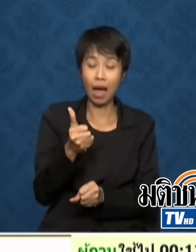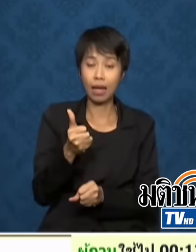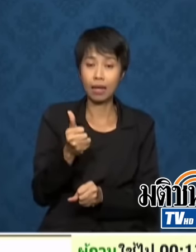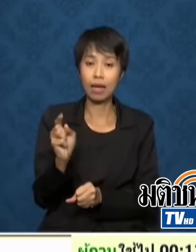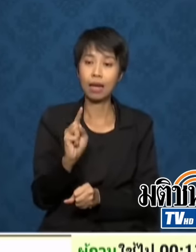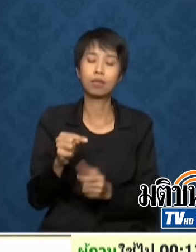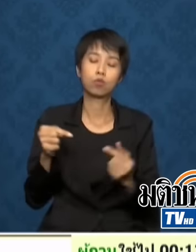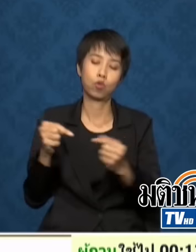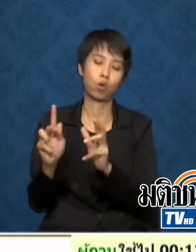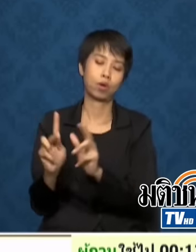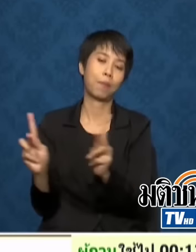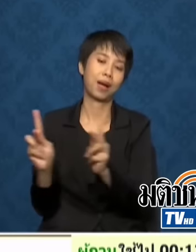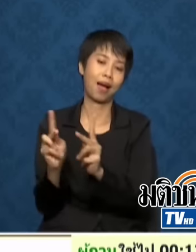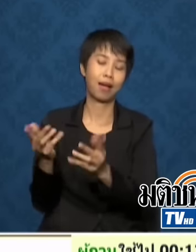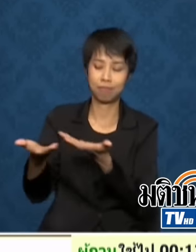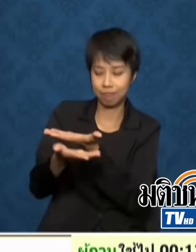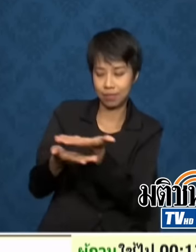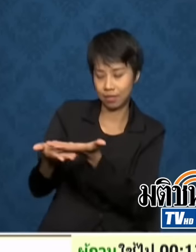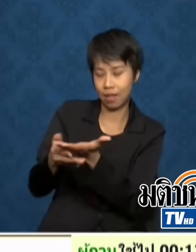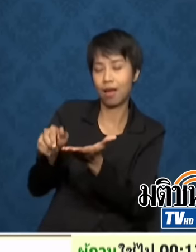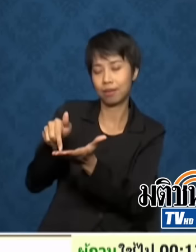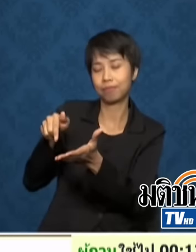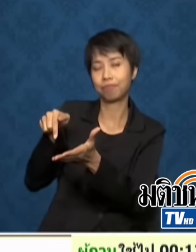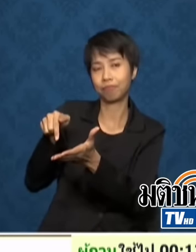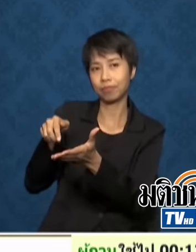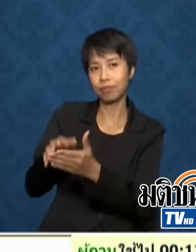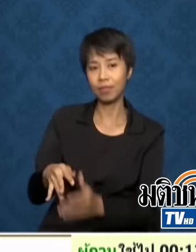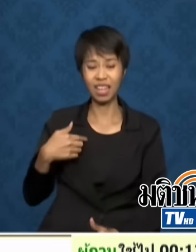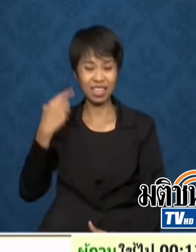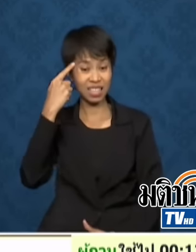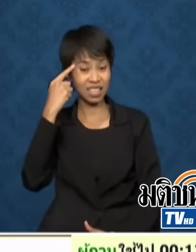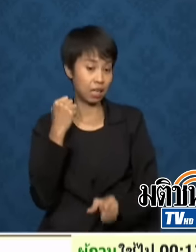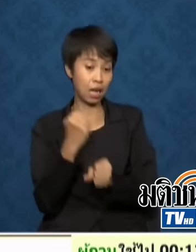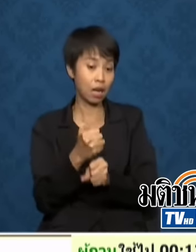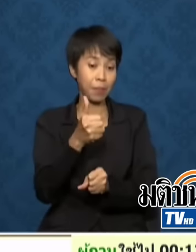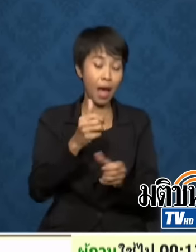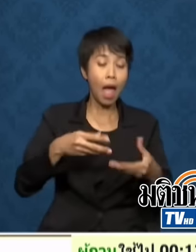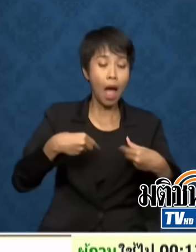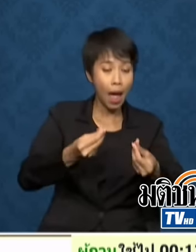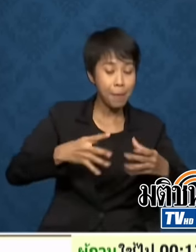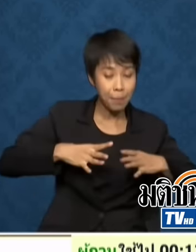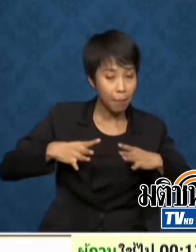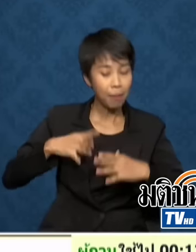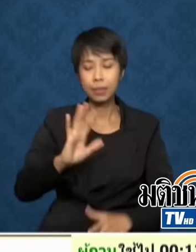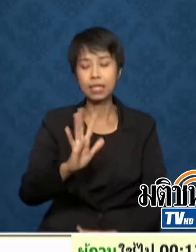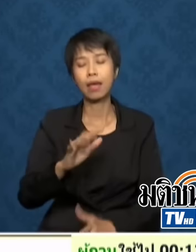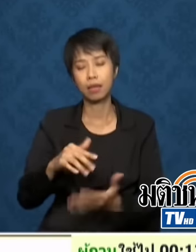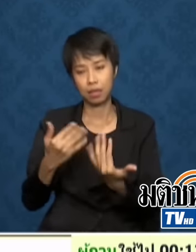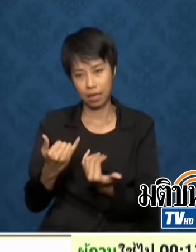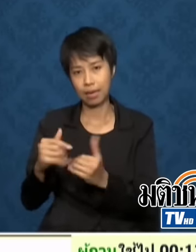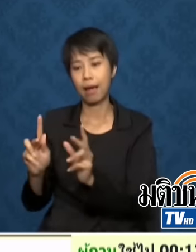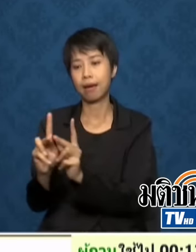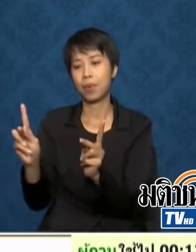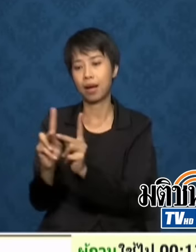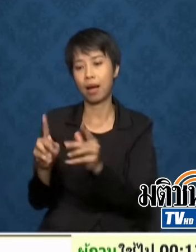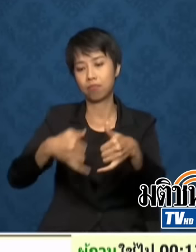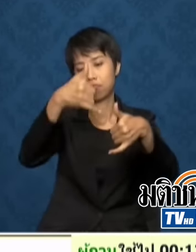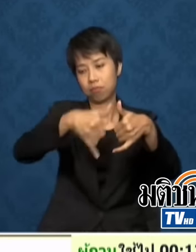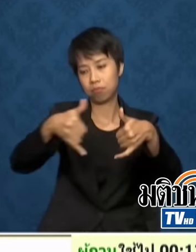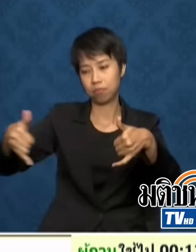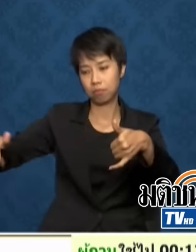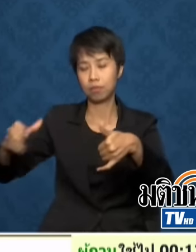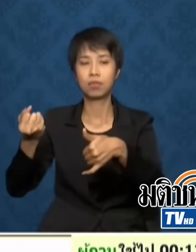พักโทษซึ่งคณะกรรมการพักโทษเนี่ยมีถึง19คน